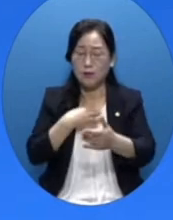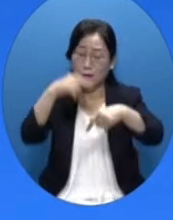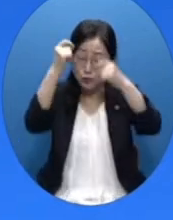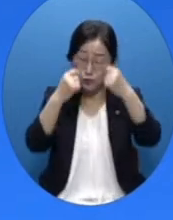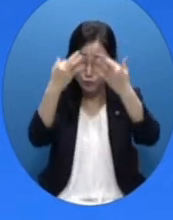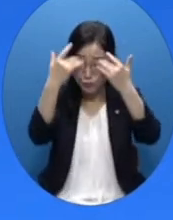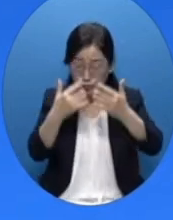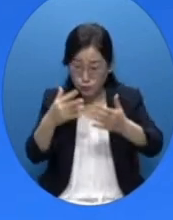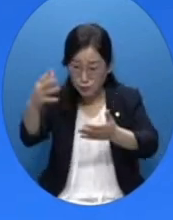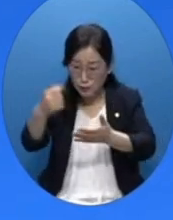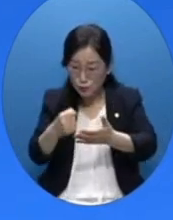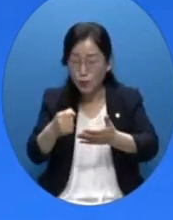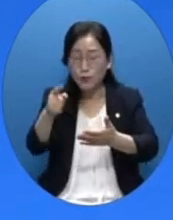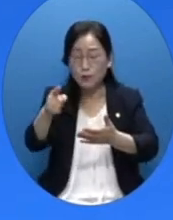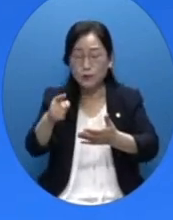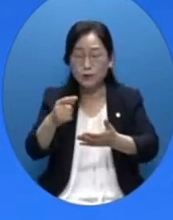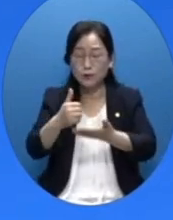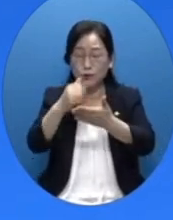기회다 봤었어